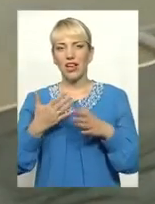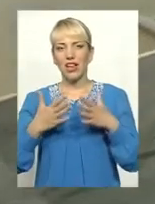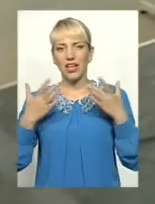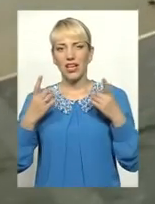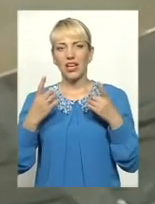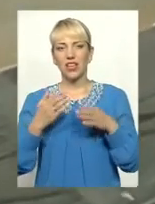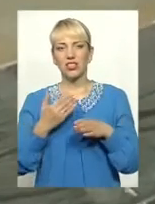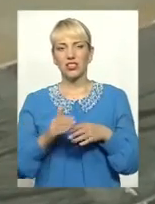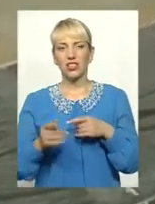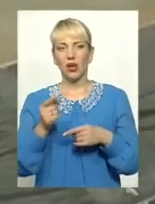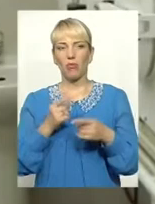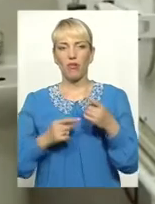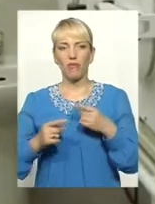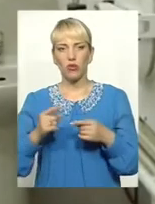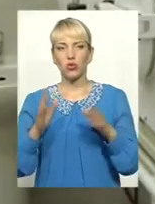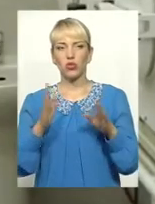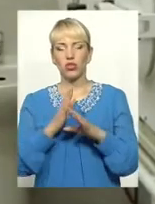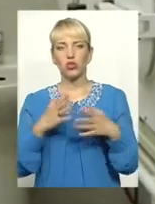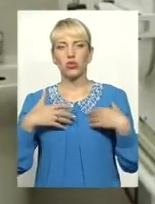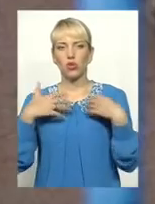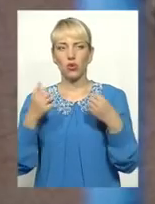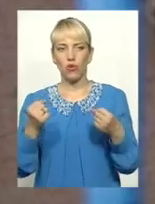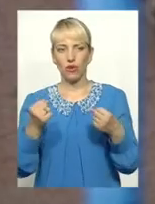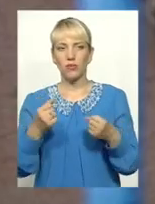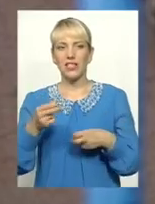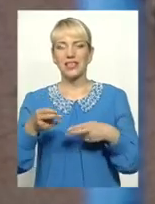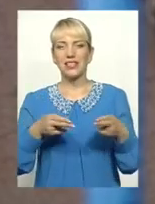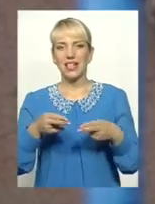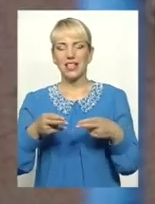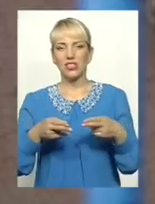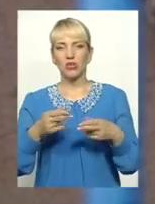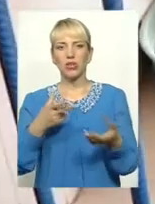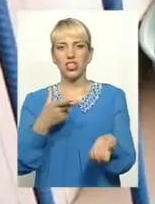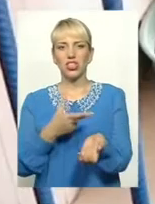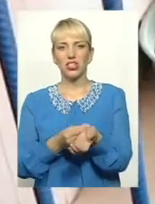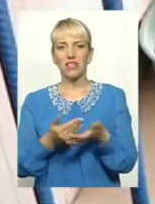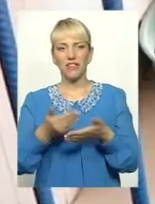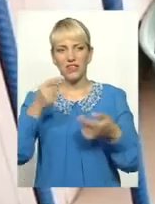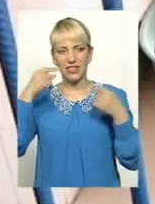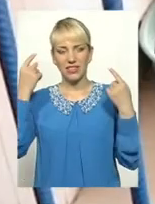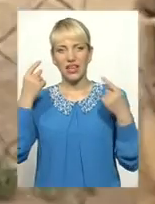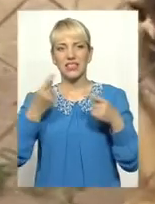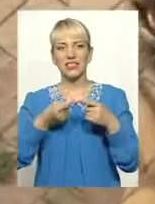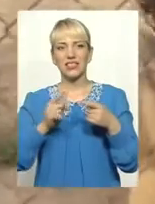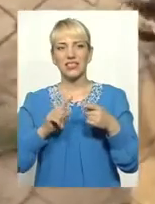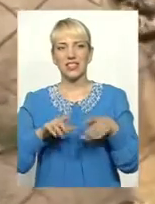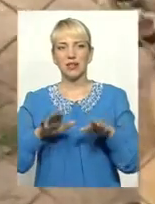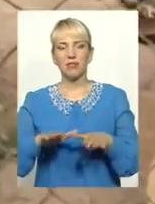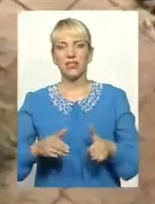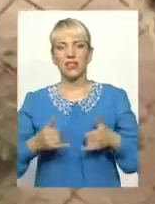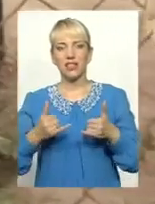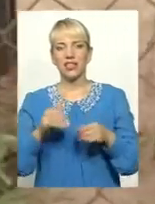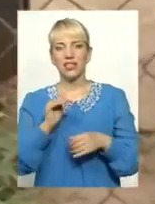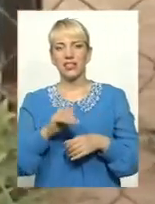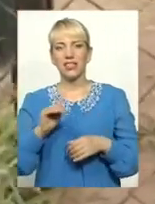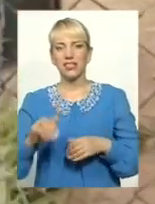середовище проживання здоровими, стерилізованими і щепленими від сказу. Притулок – це не тільки центр стерилізації, це прихисток для тисячі